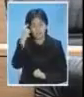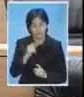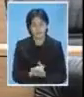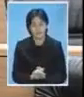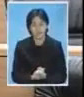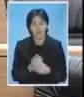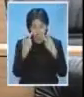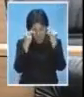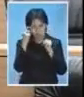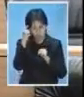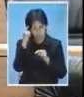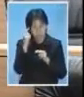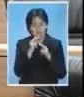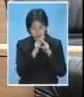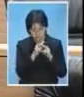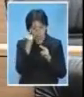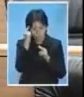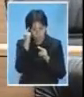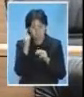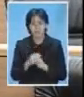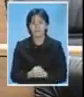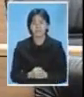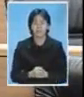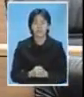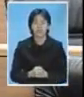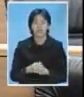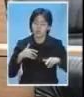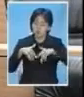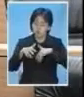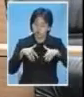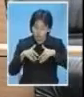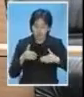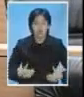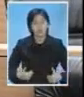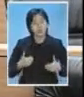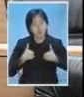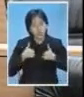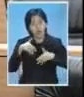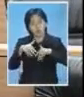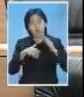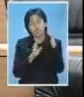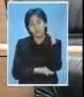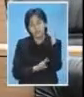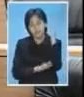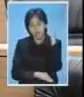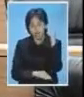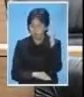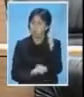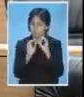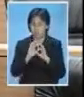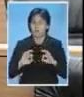นตรีต้องคิดเป็นบ้างครับอัตลักษณ์แนวทางในการแก้ไขปัญหาจังหวัดชายแดนภาคใต้เป็นเรื่องที่ละเอียดอ่